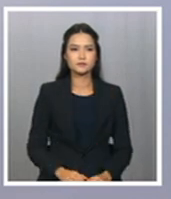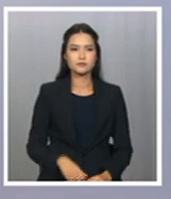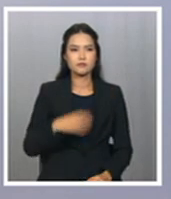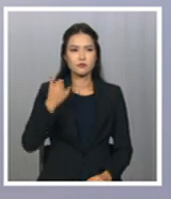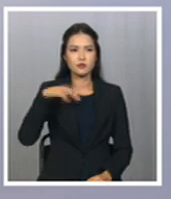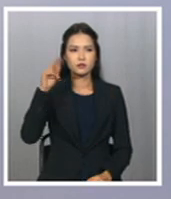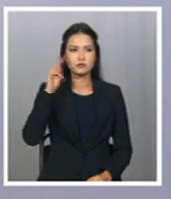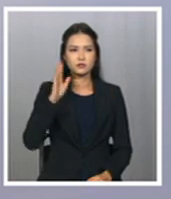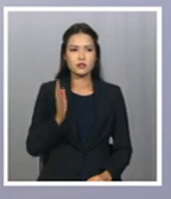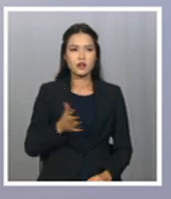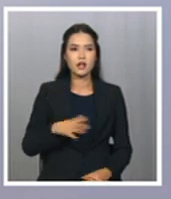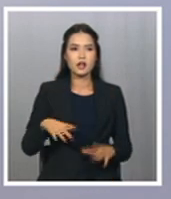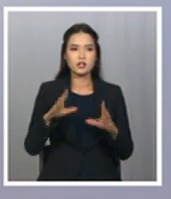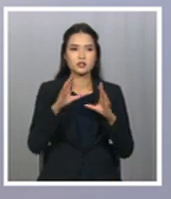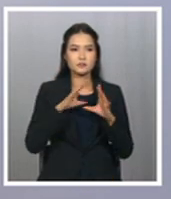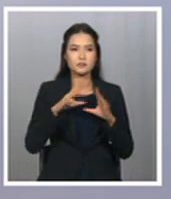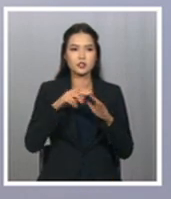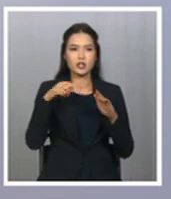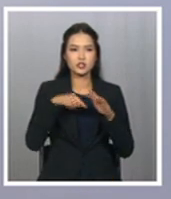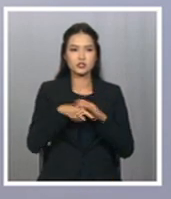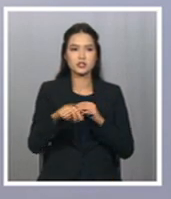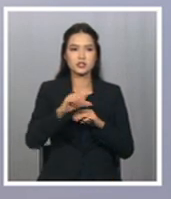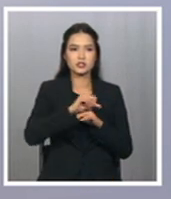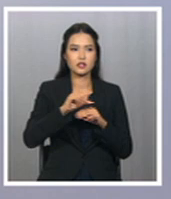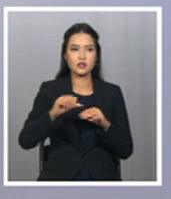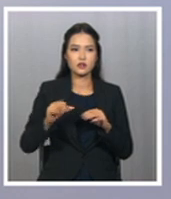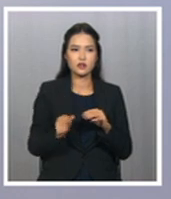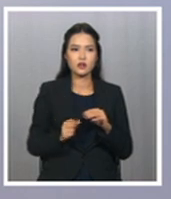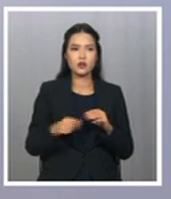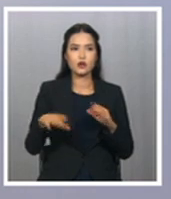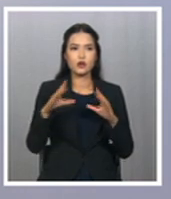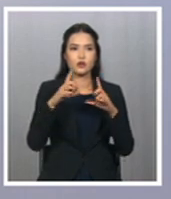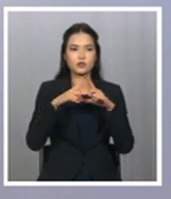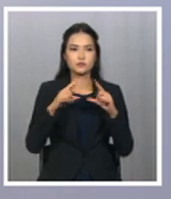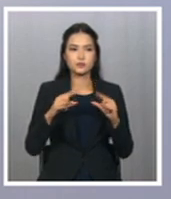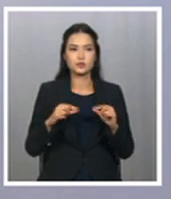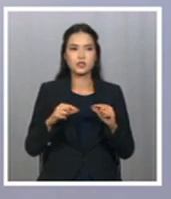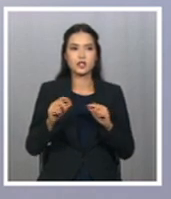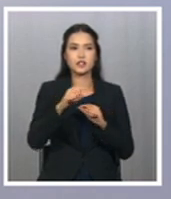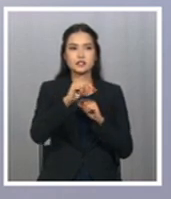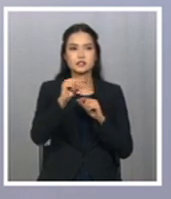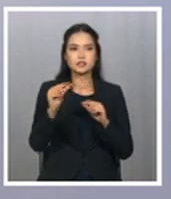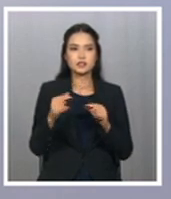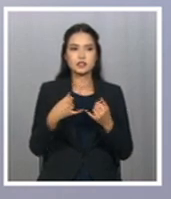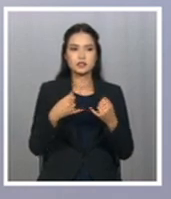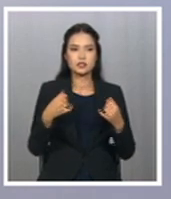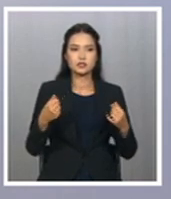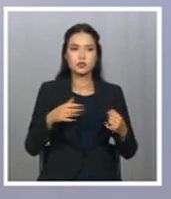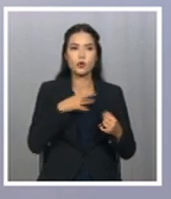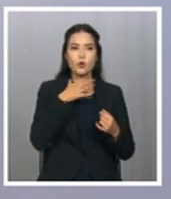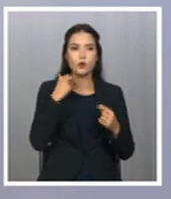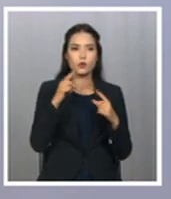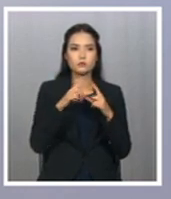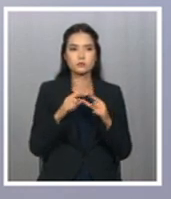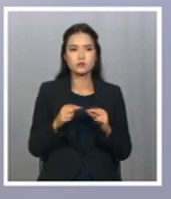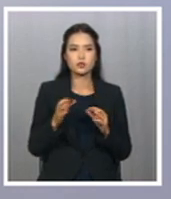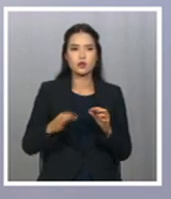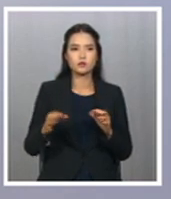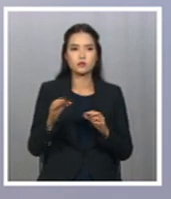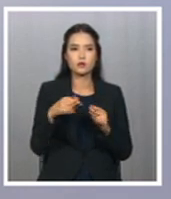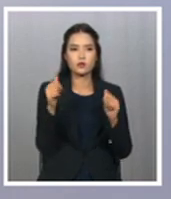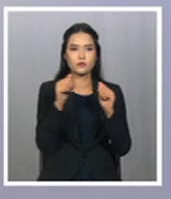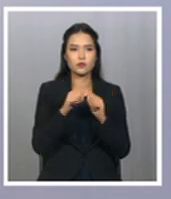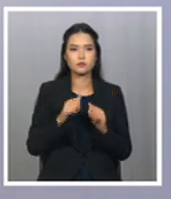сабақта шеңберге іштей сызылған үшбұрыш пен сырттай сызылған көп бұрыш ауданының